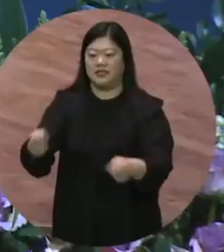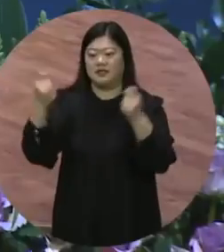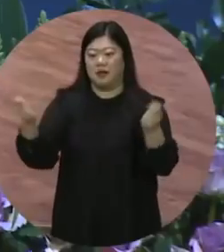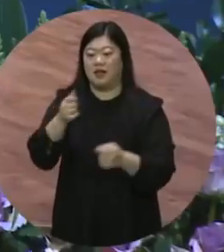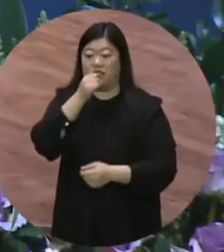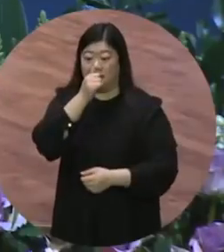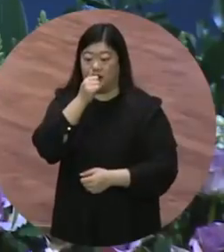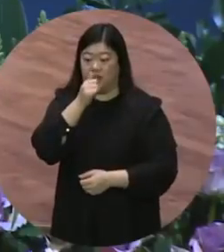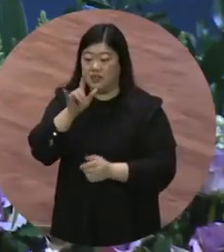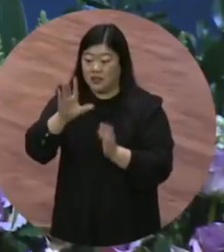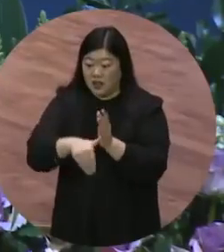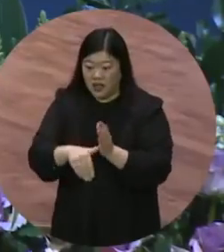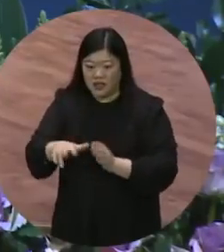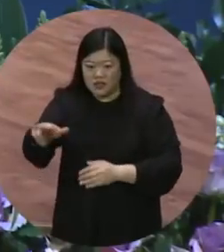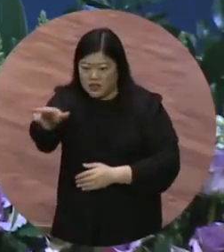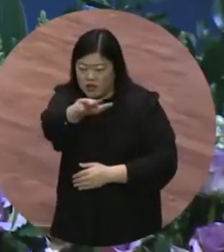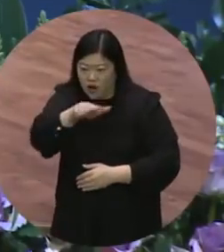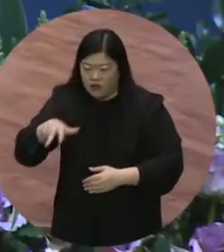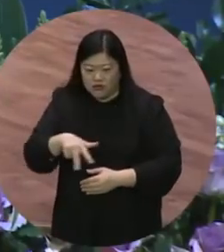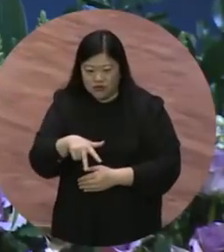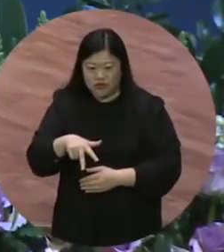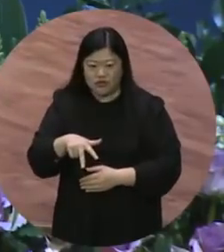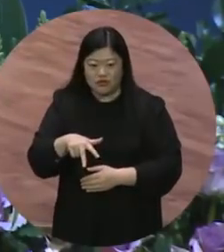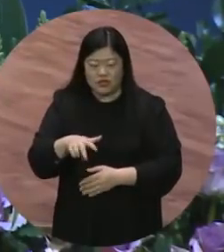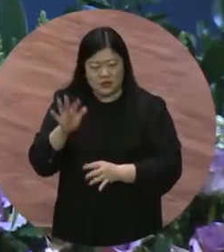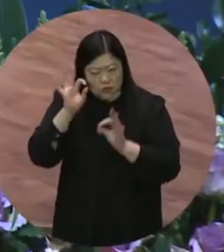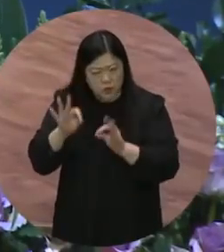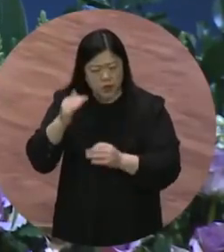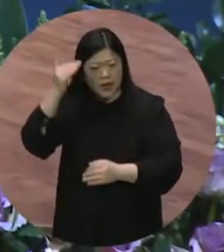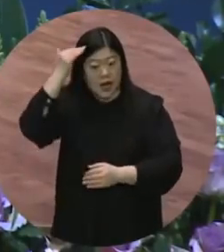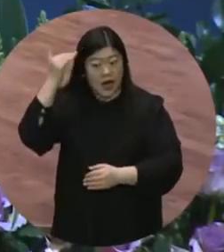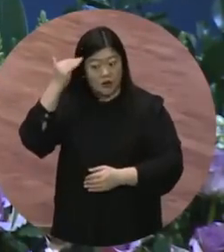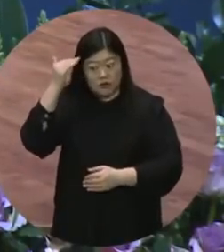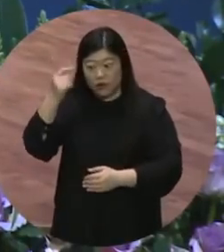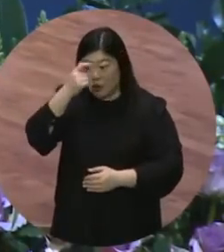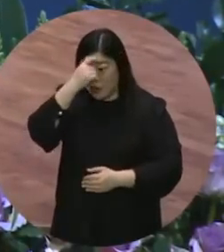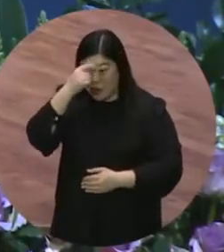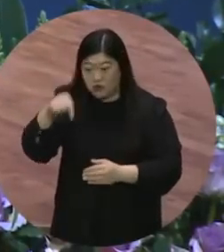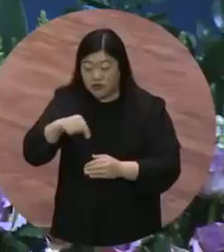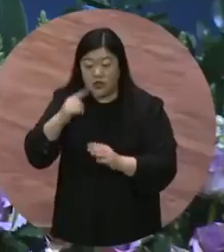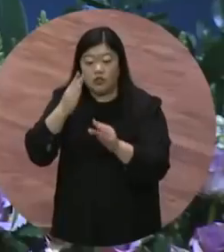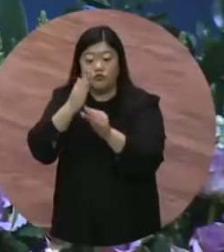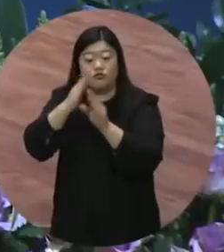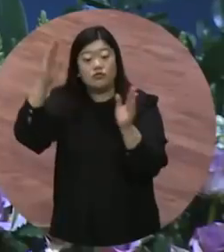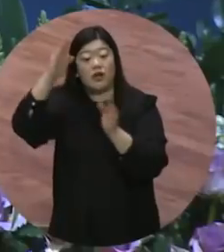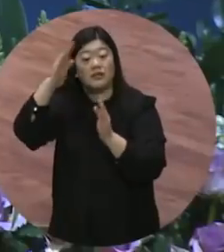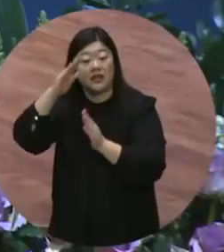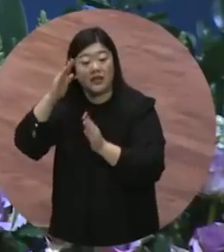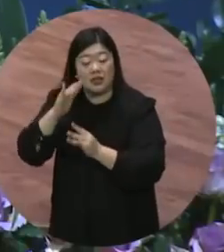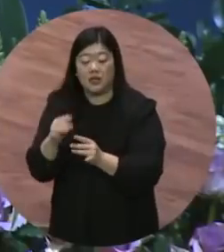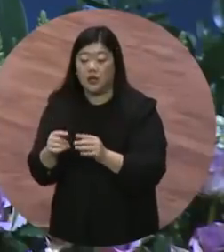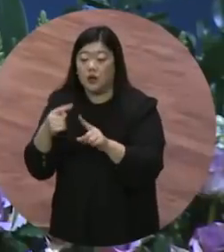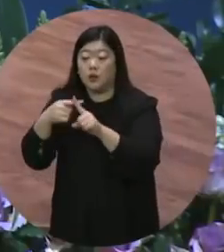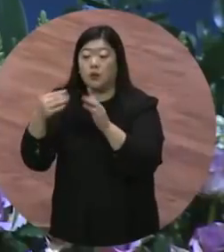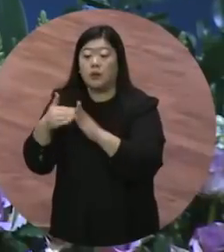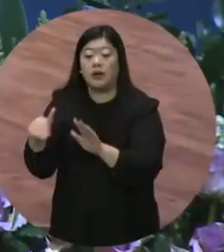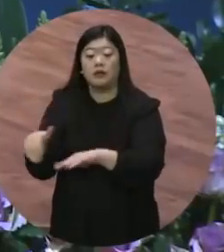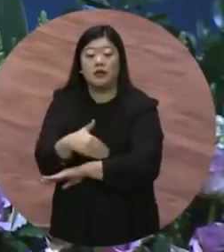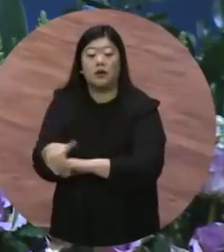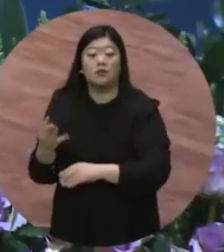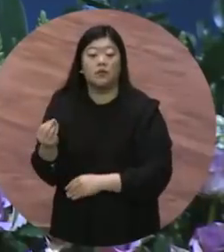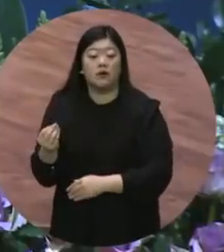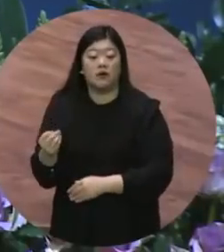3%에서 4%밖에 안 됩니다. 100명 중에 3명, 4명밖에 안 돼요. 중학교 고등부 친구들의 사천